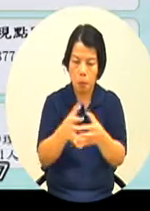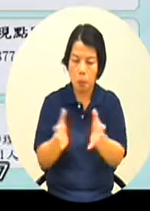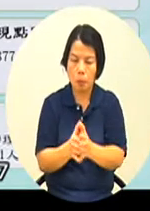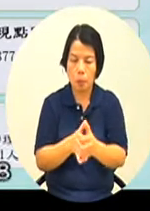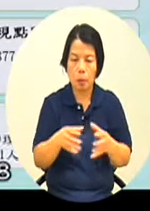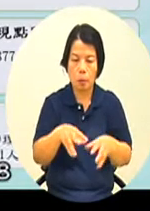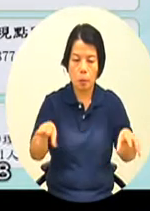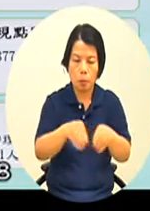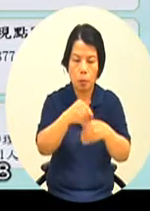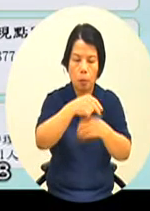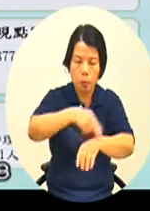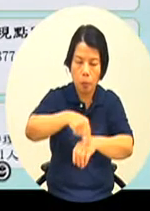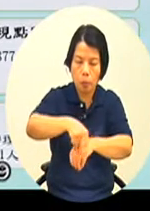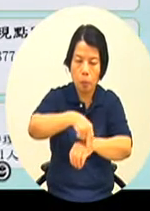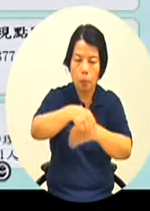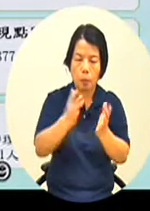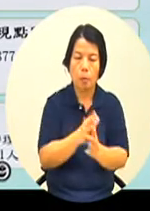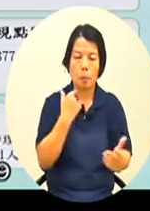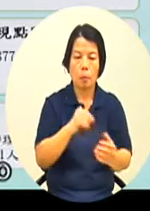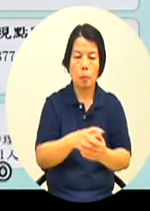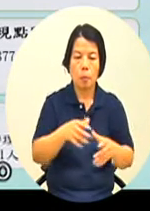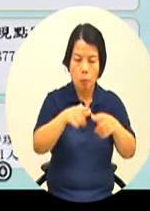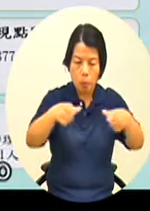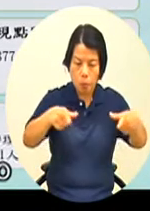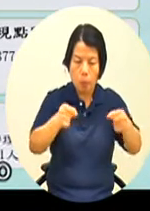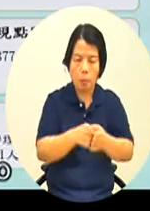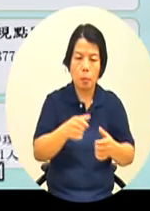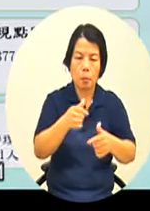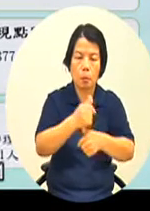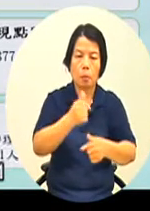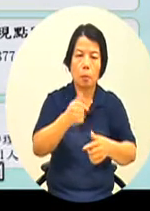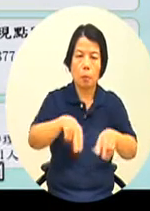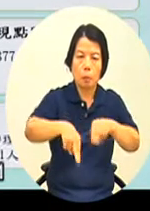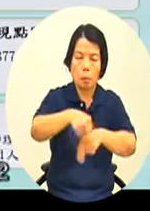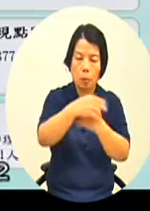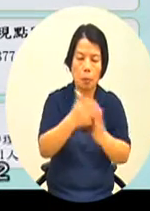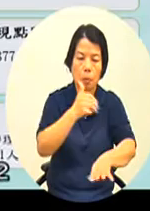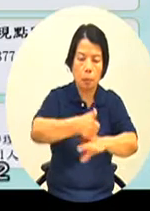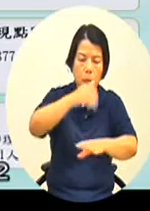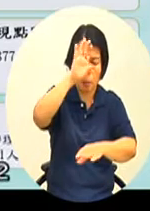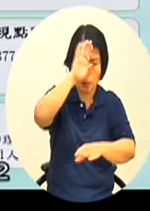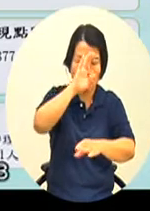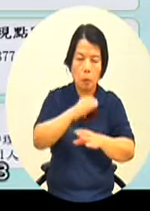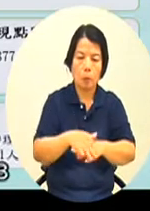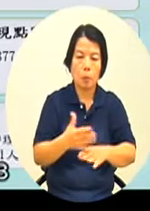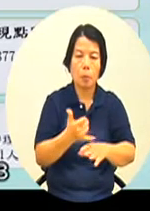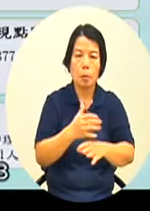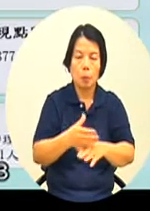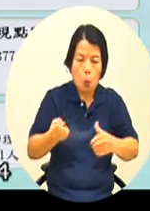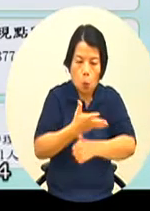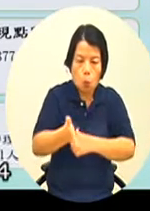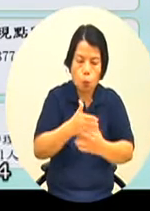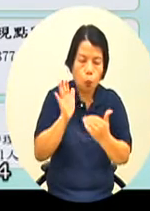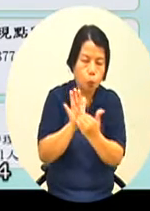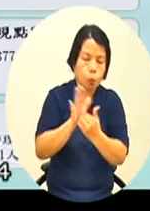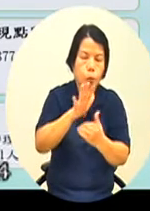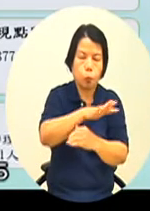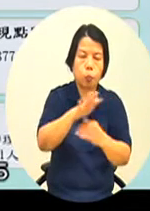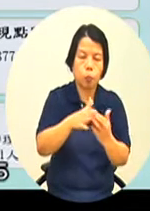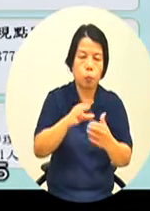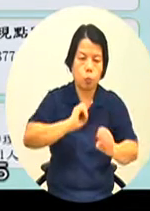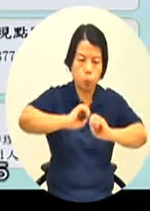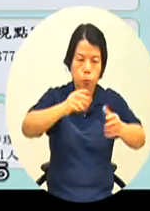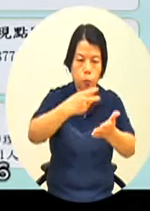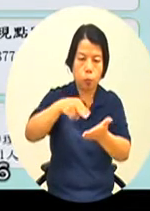的小黄卡的防治计划。那同时我们办理区级登革热防治的宣导，那在整治的宣导里面，我们也